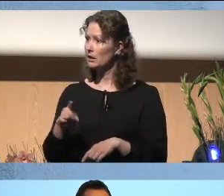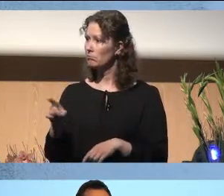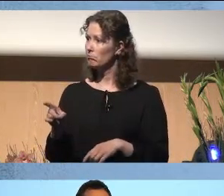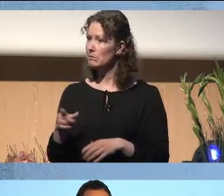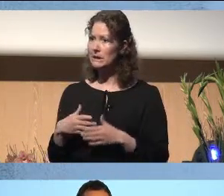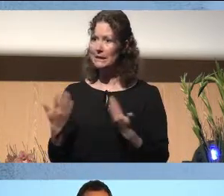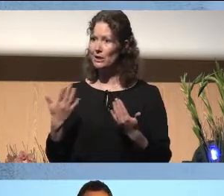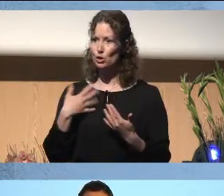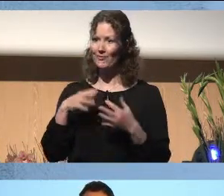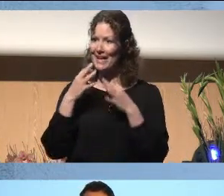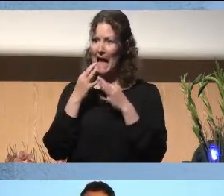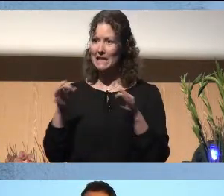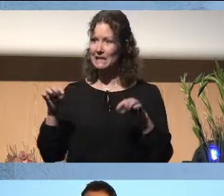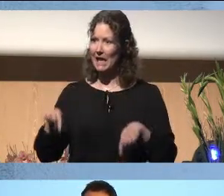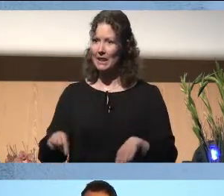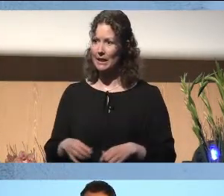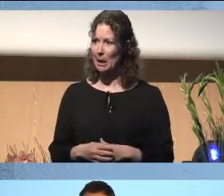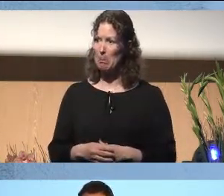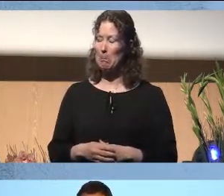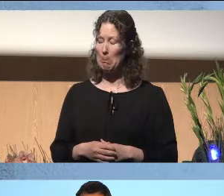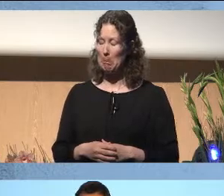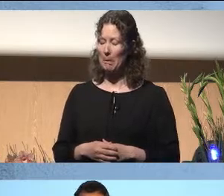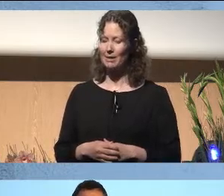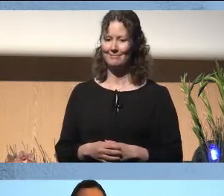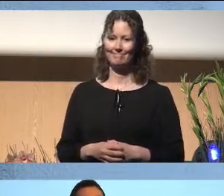Ingen som vill erkänna det. Ni har kanske inte det i Norge.